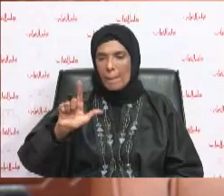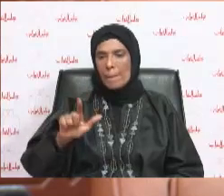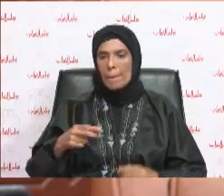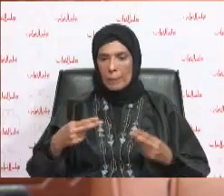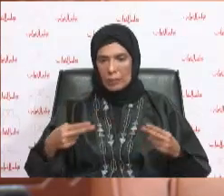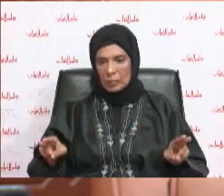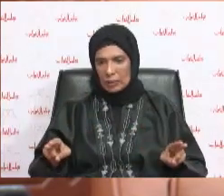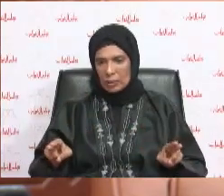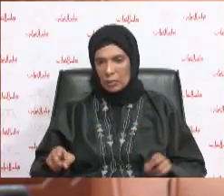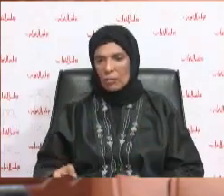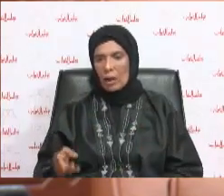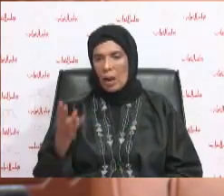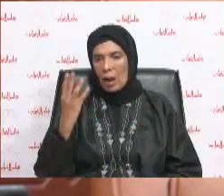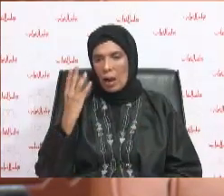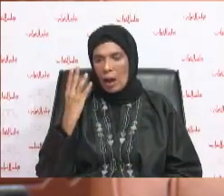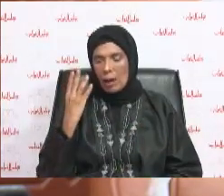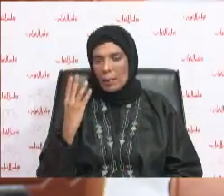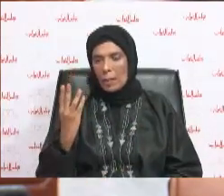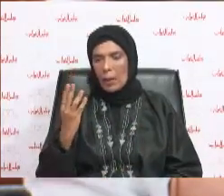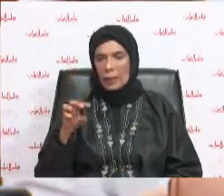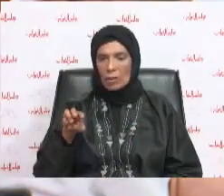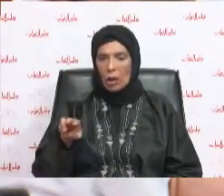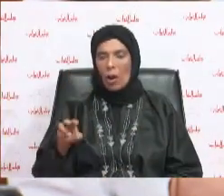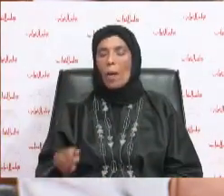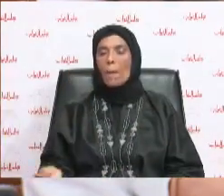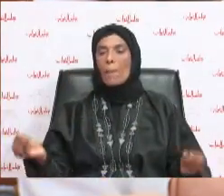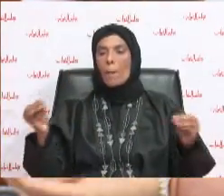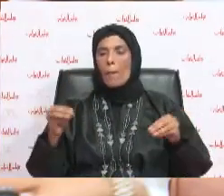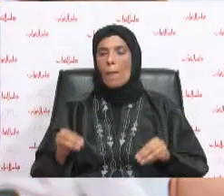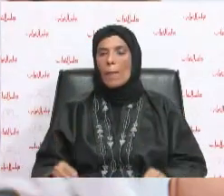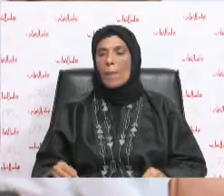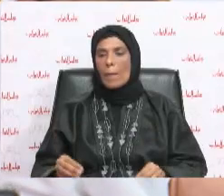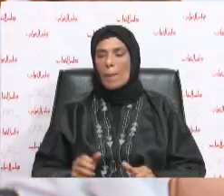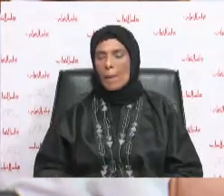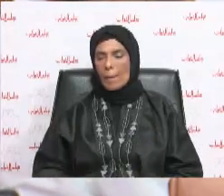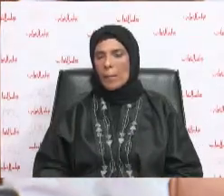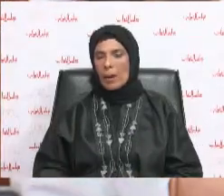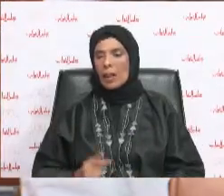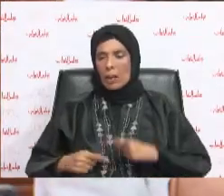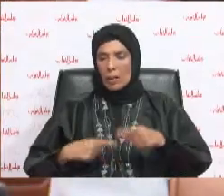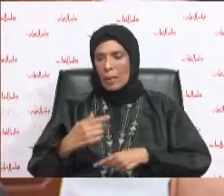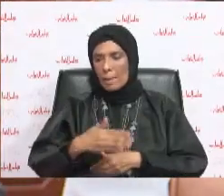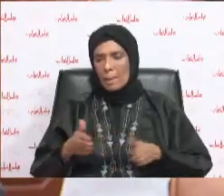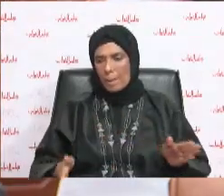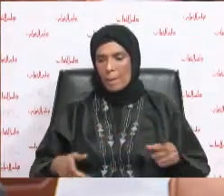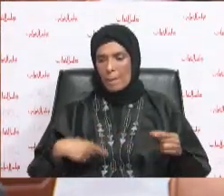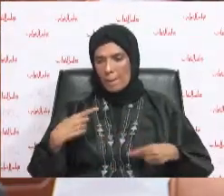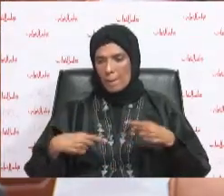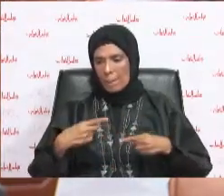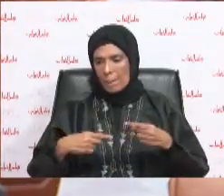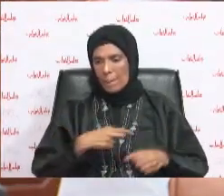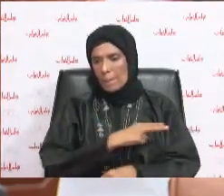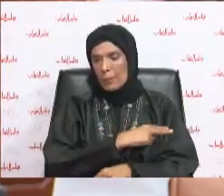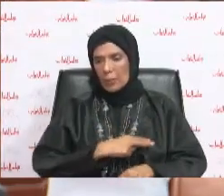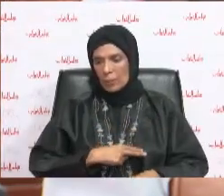السقف لأكثر من 4000 أو أن الصناديق يجب أن تستمر مع استمرار النواب ما